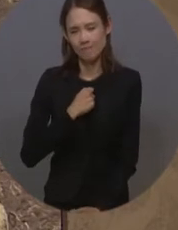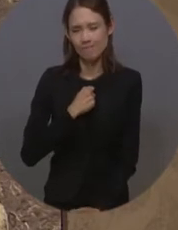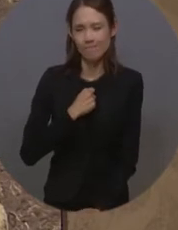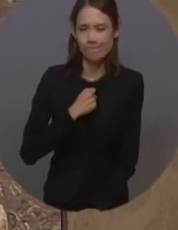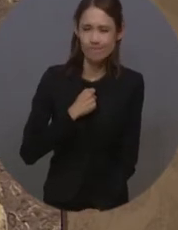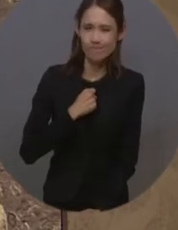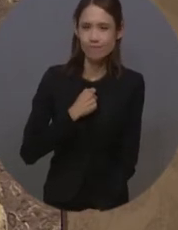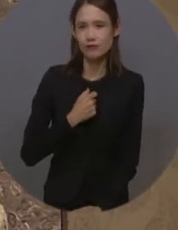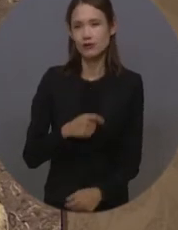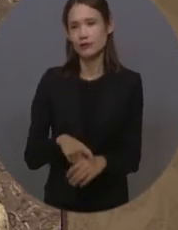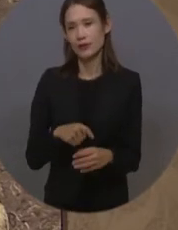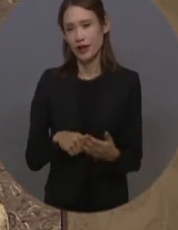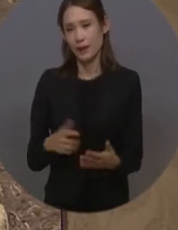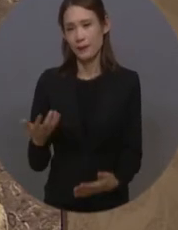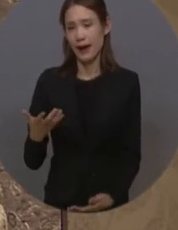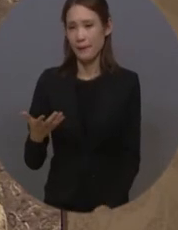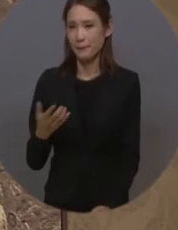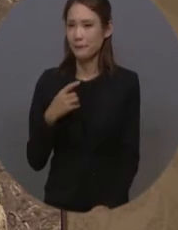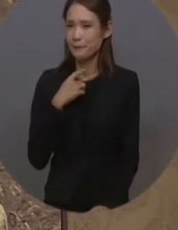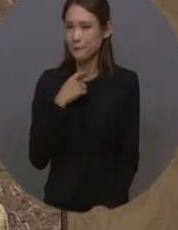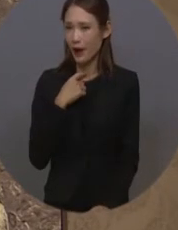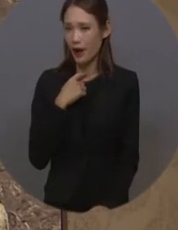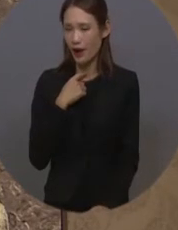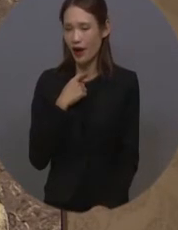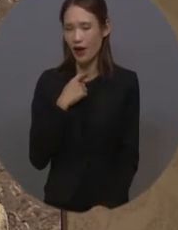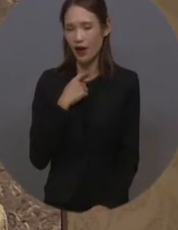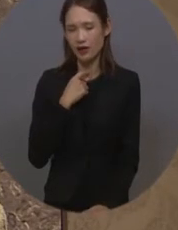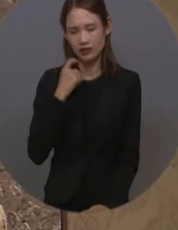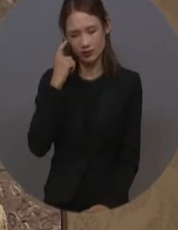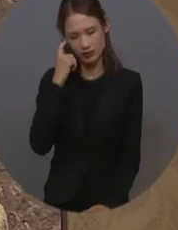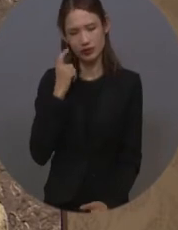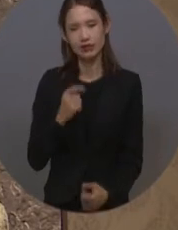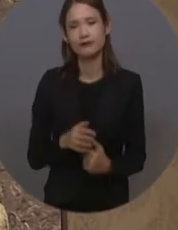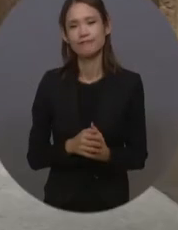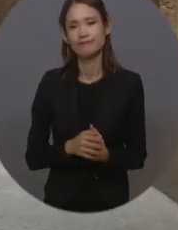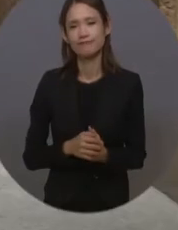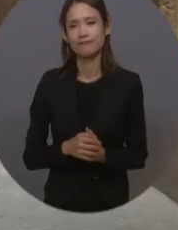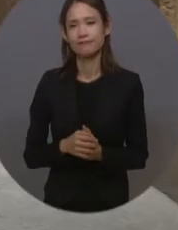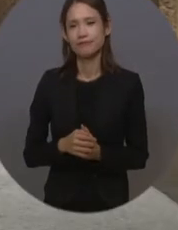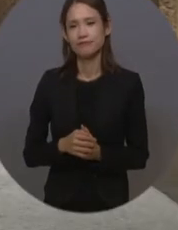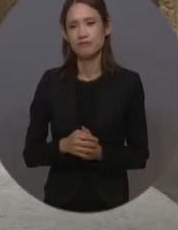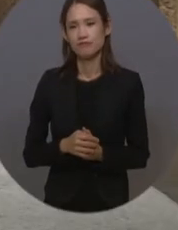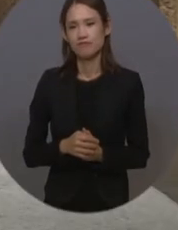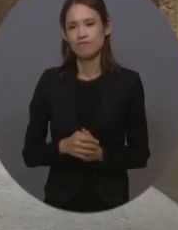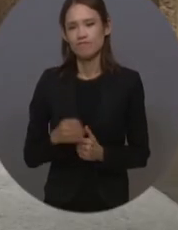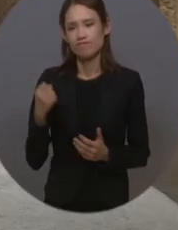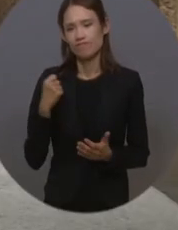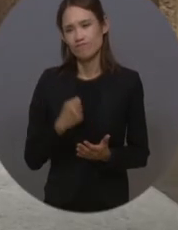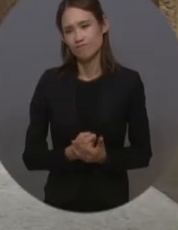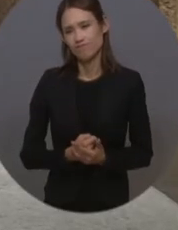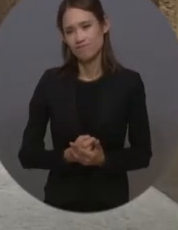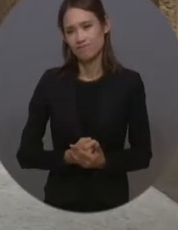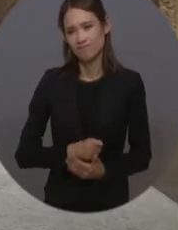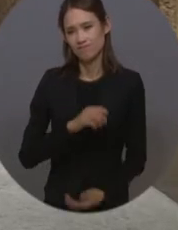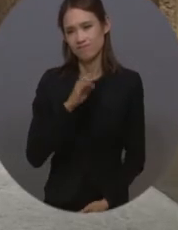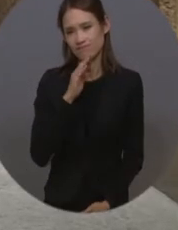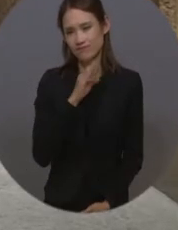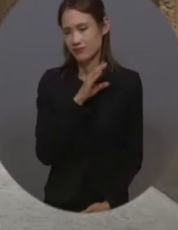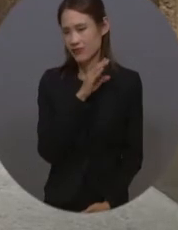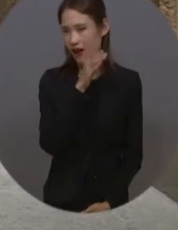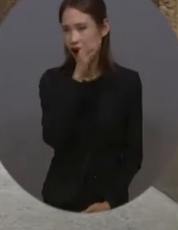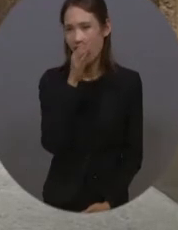찢어지는 듯 네. 아팠던 그 시간들이 저한테 있었죠. 예, 정말 그 네. 당시의 심정을 제가 감히 네.